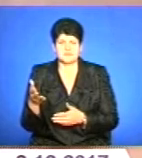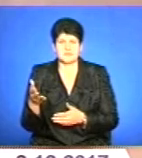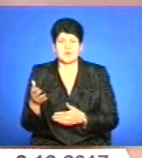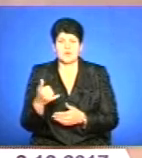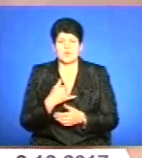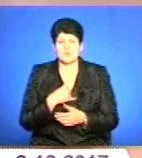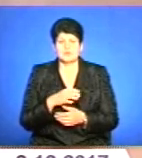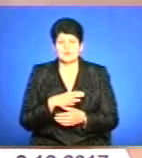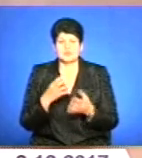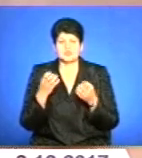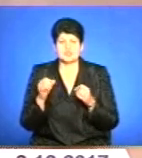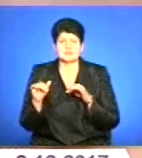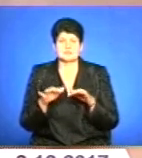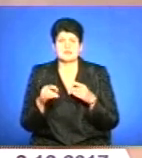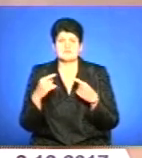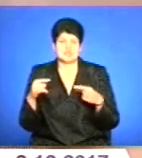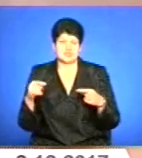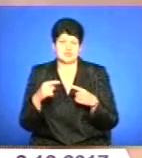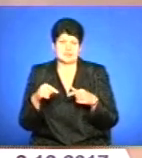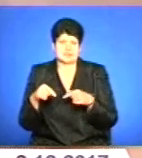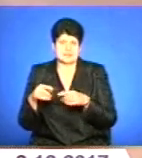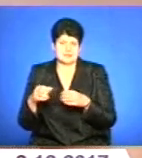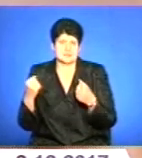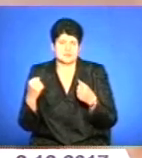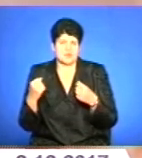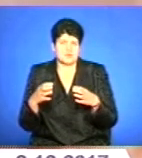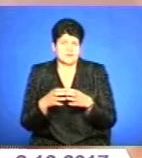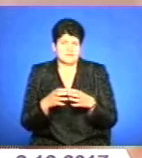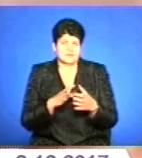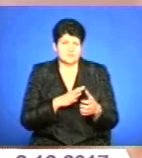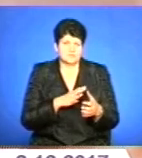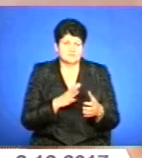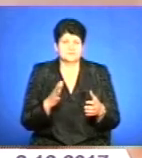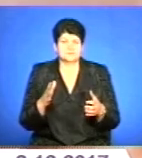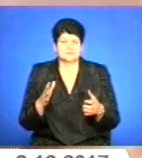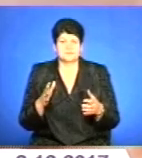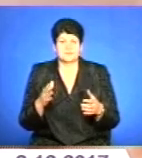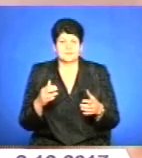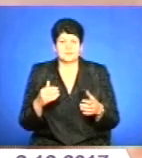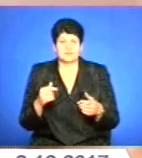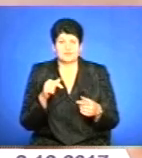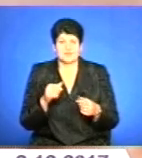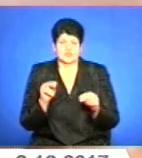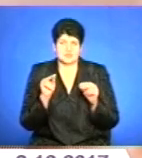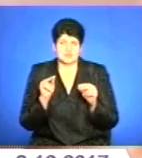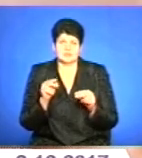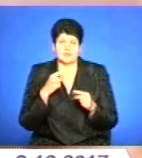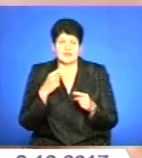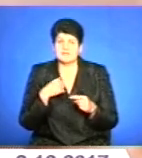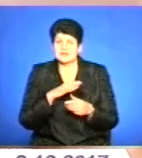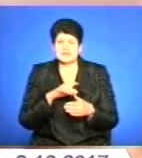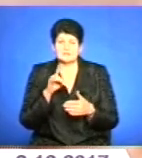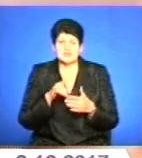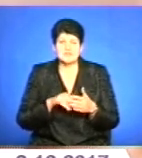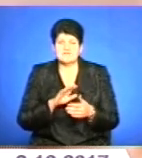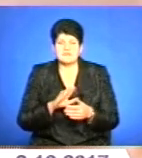мене були справи ще з інших секцій спортивних гуртків. Тому, чесно кажучи, навіть не сподівався,